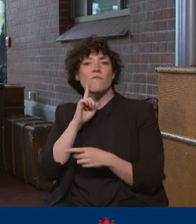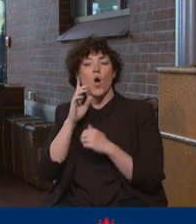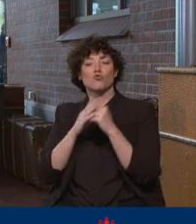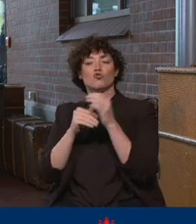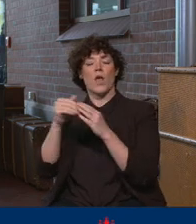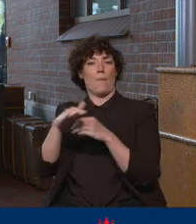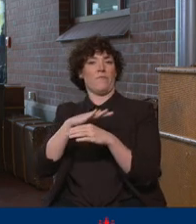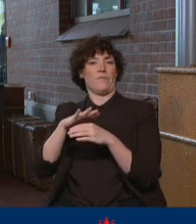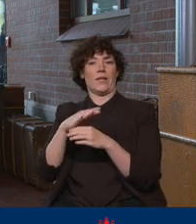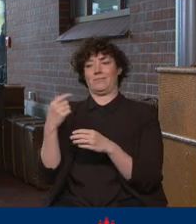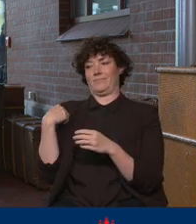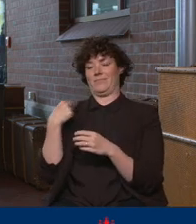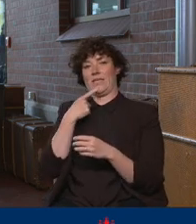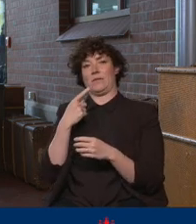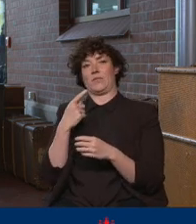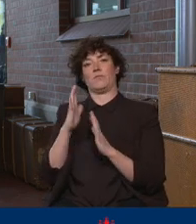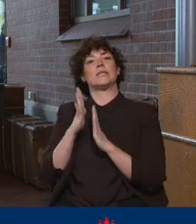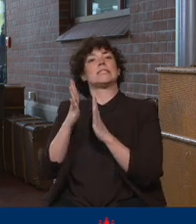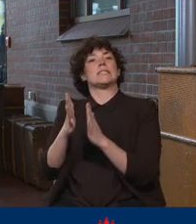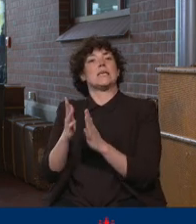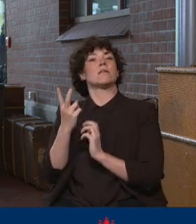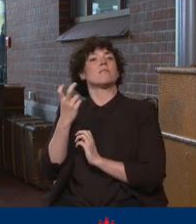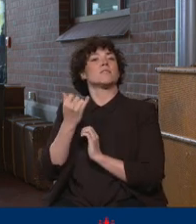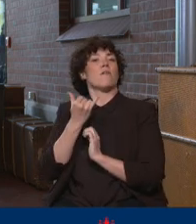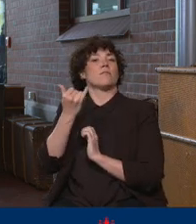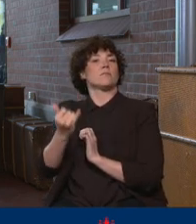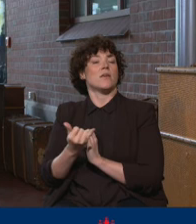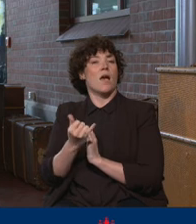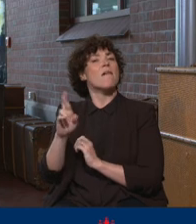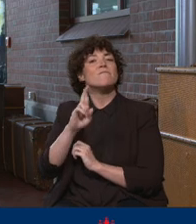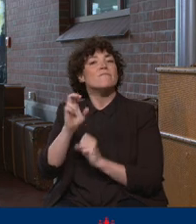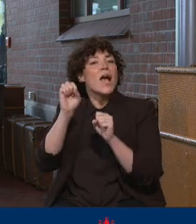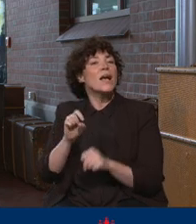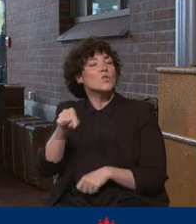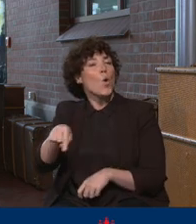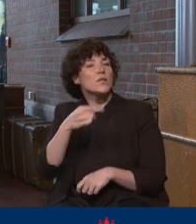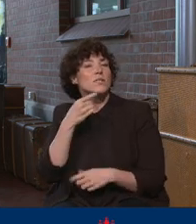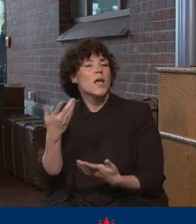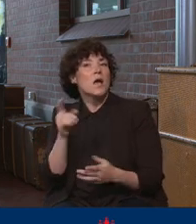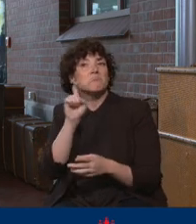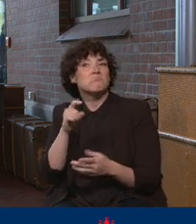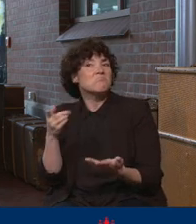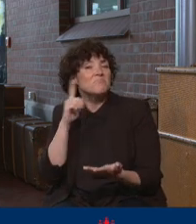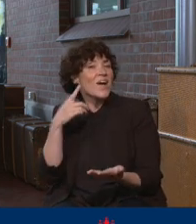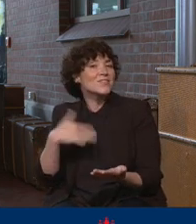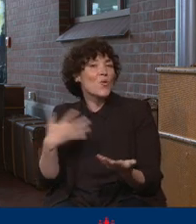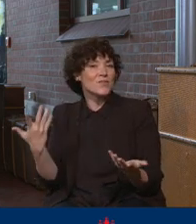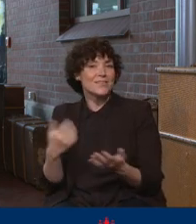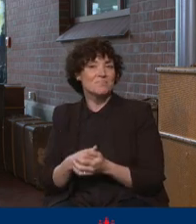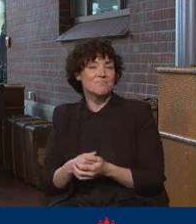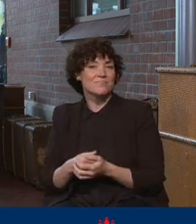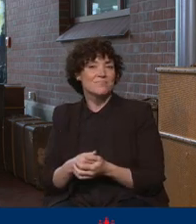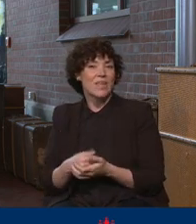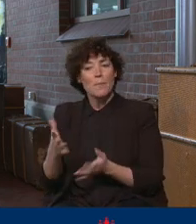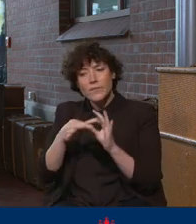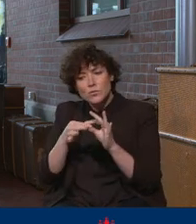20 jahre wer könnte das heute schon so ganz genau sagen und in diesen raum haben wir gesagt wir müssen dass man im zusammenhang anschauen